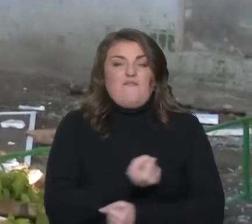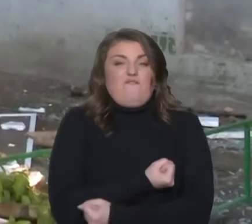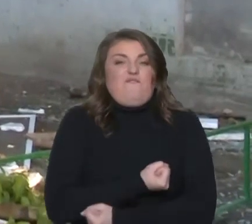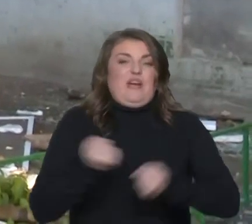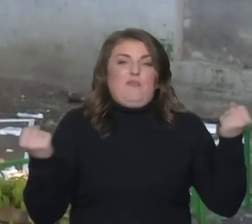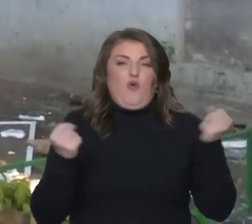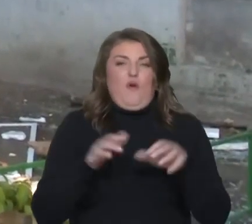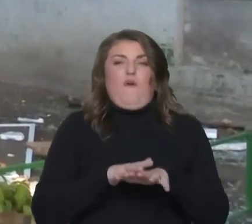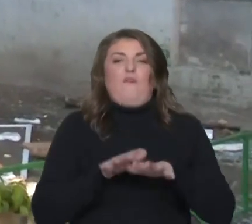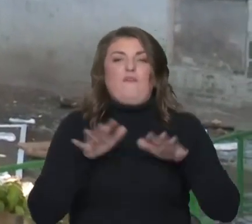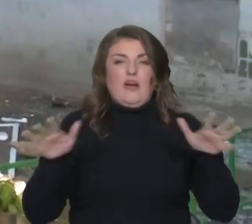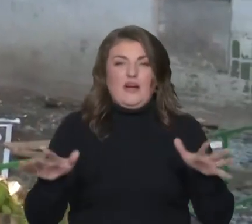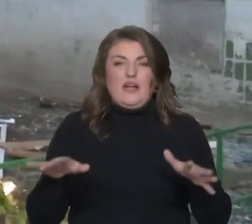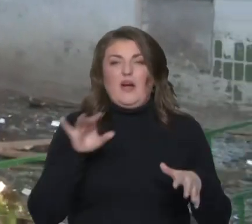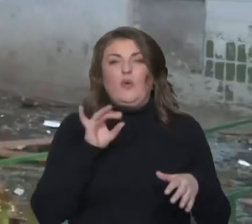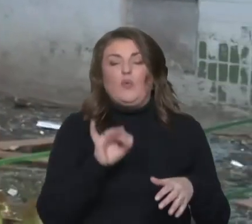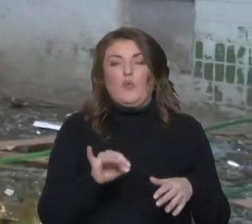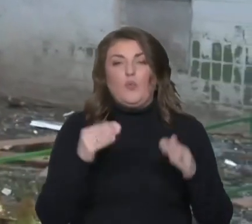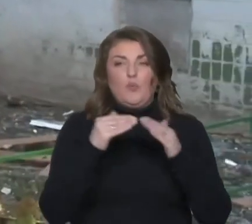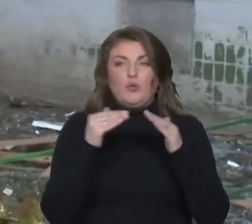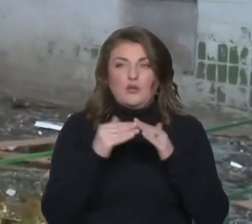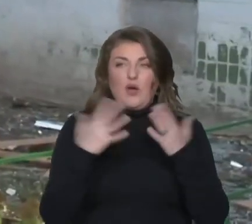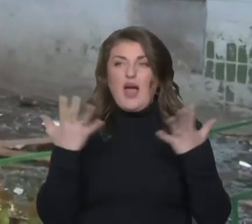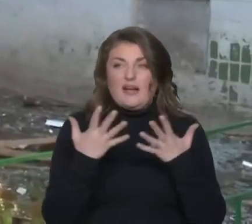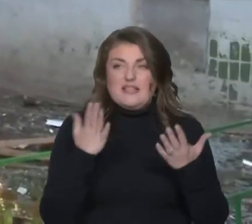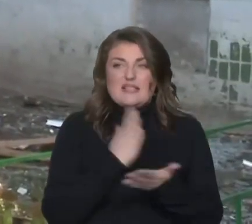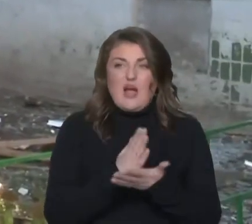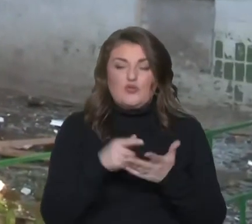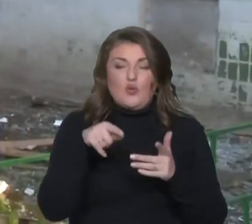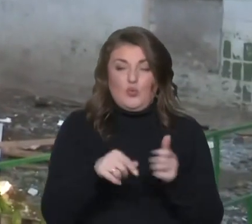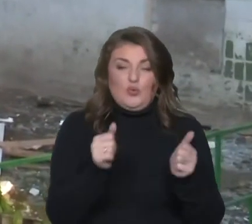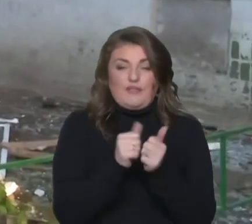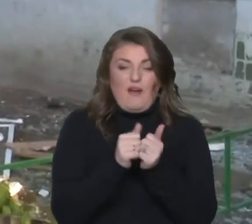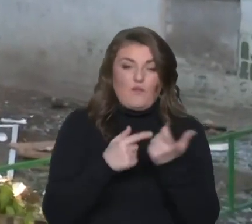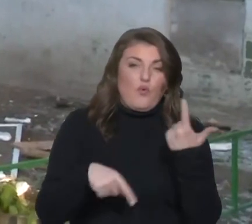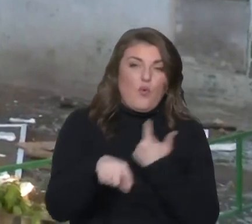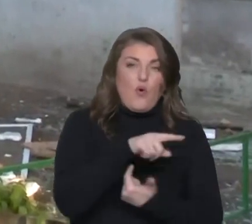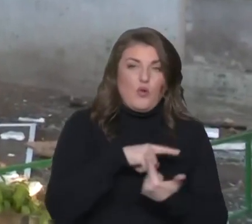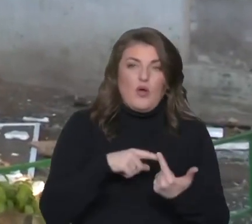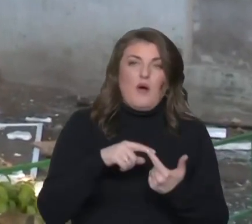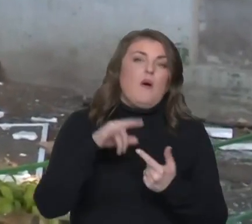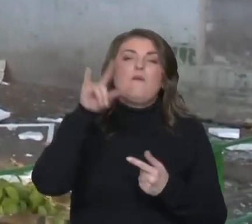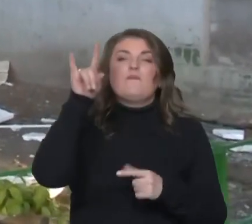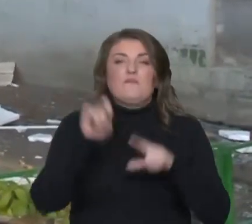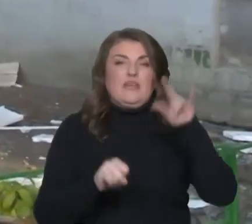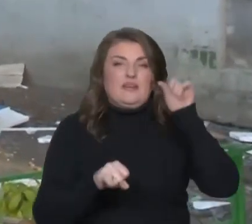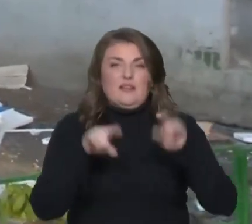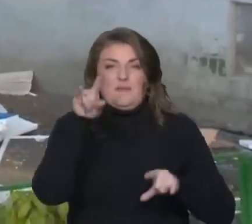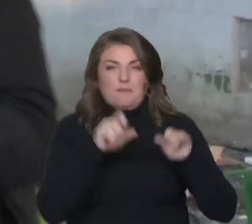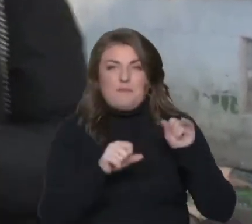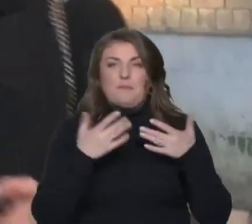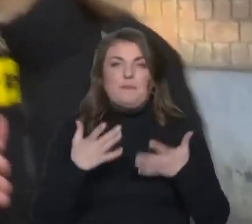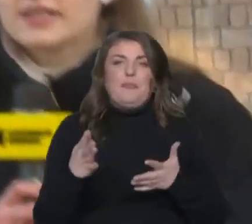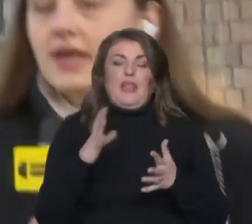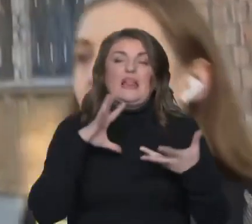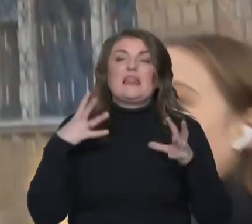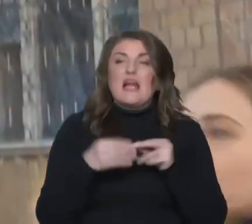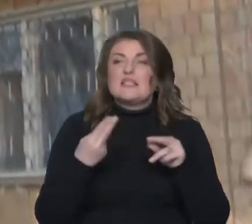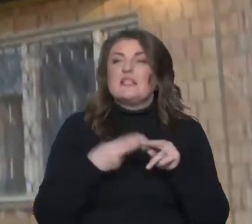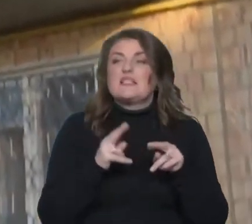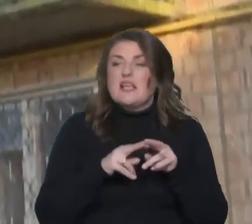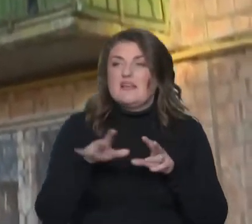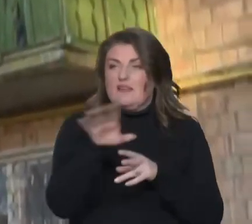вибухової хвилі у будинках, які знаходяться тут довкола, повилітали вікна. Ну, власне, наслідки